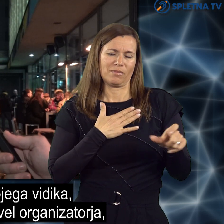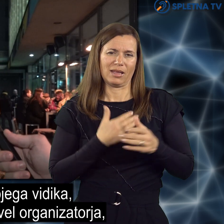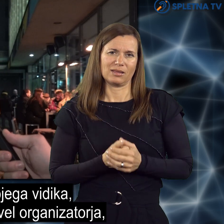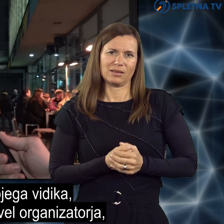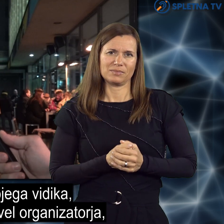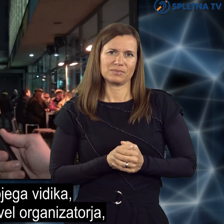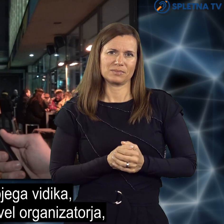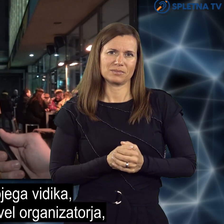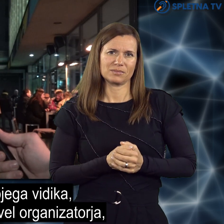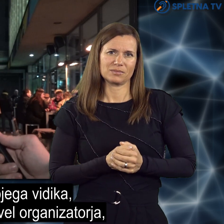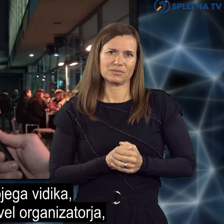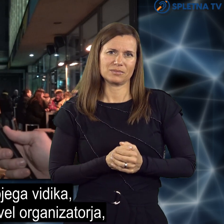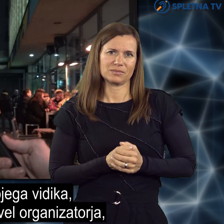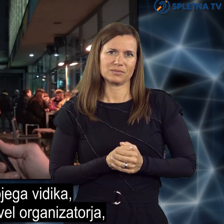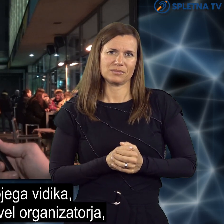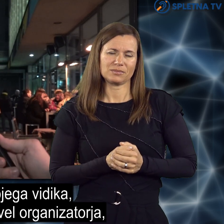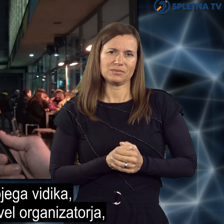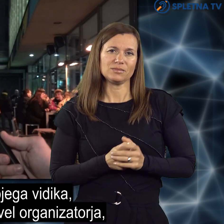To je iz mojega vidika.